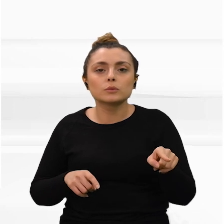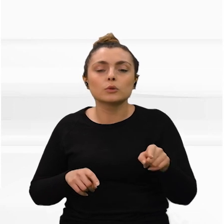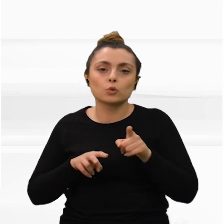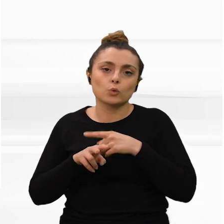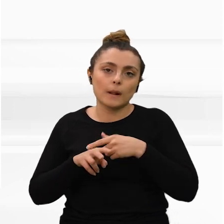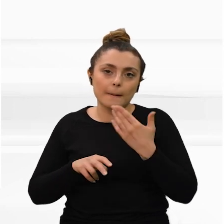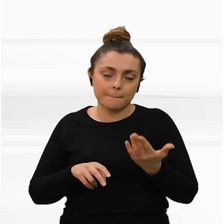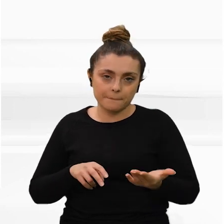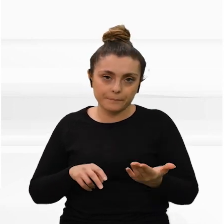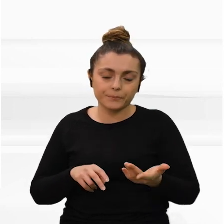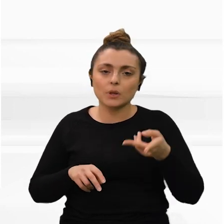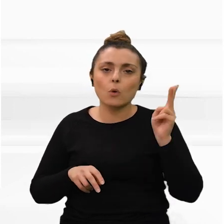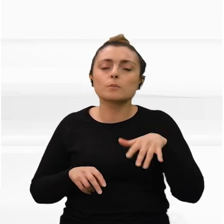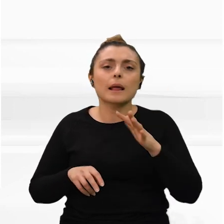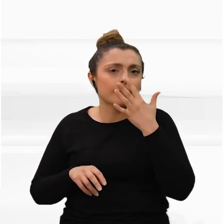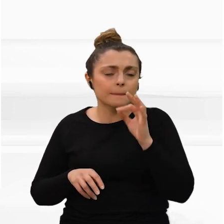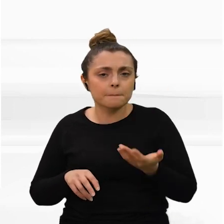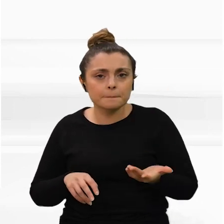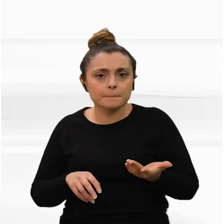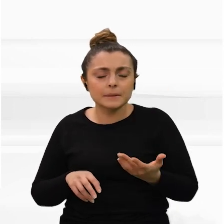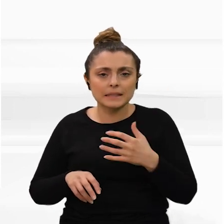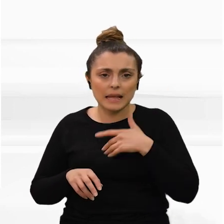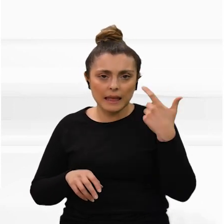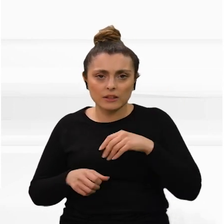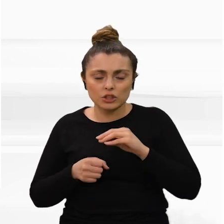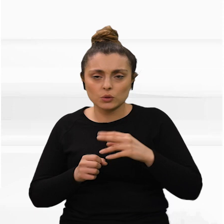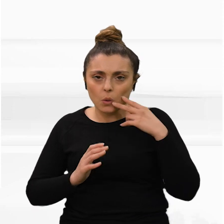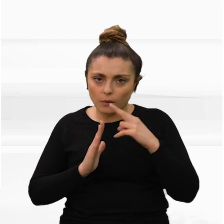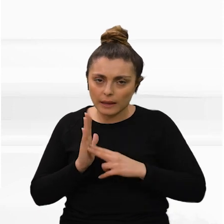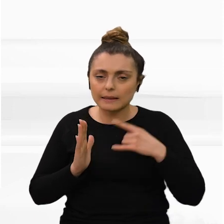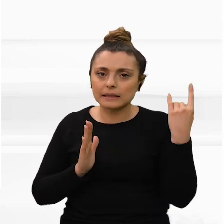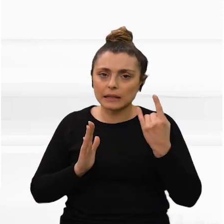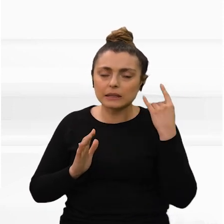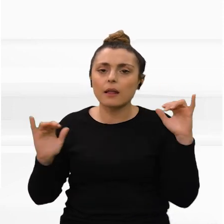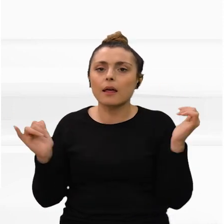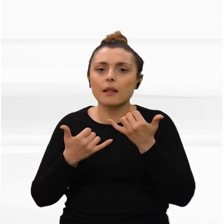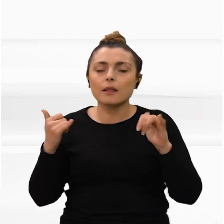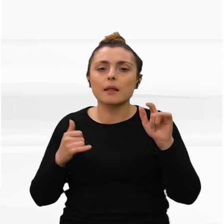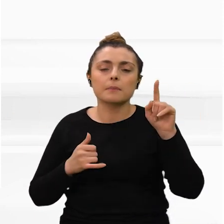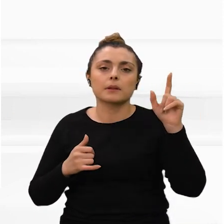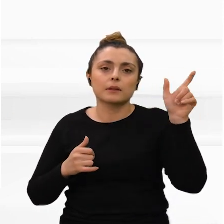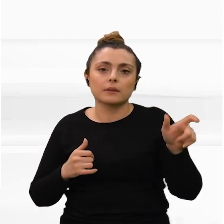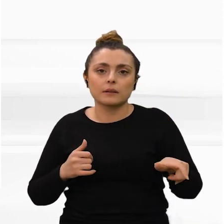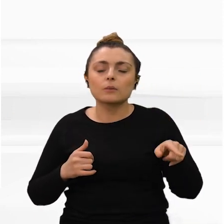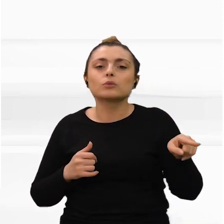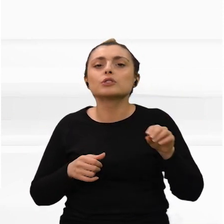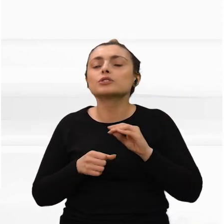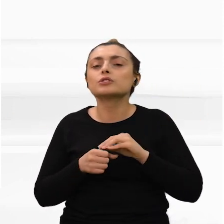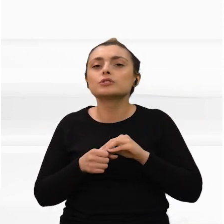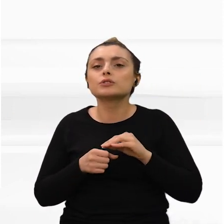yüklem Arkadaşlar öldürmeyen kim sırf kendi için okuyan gezen eğlenen bir Aydın